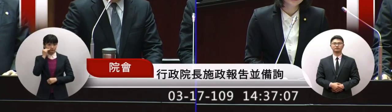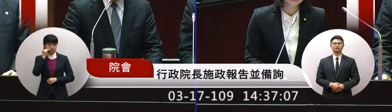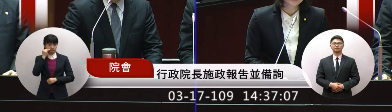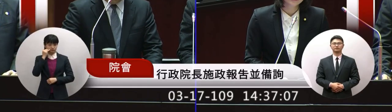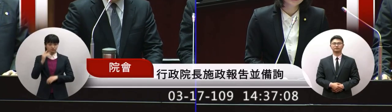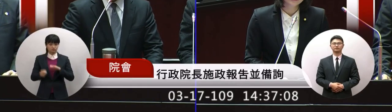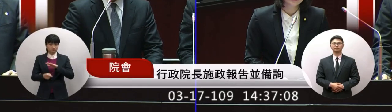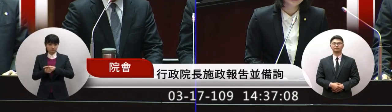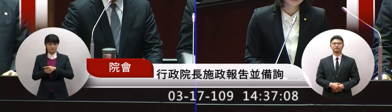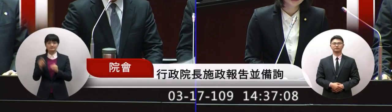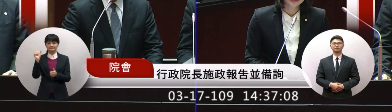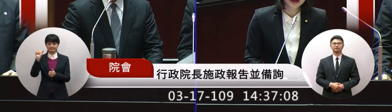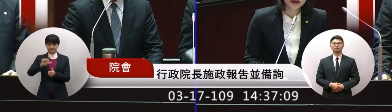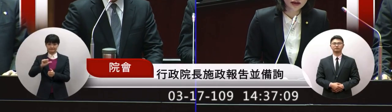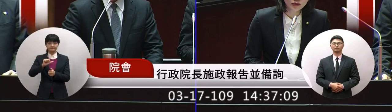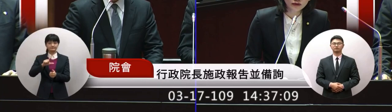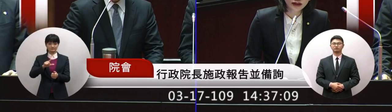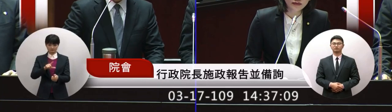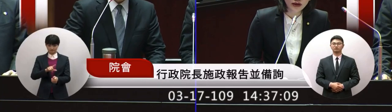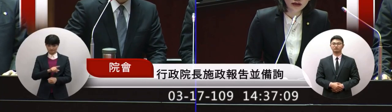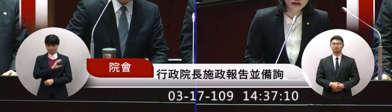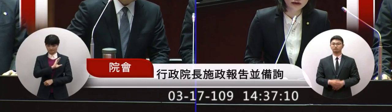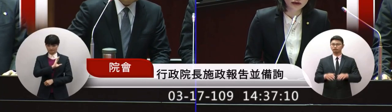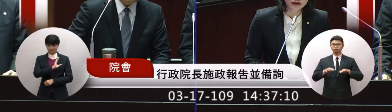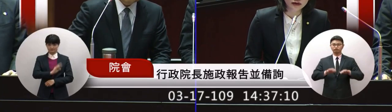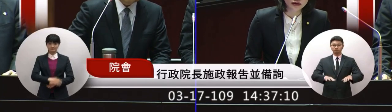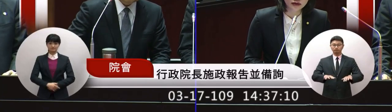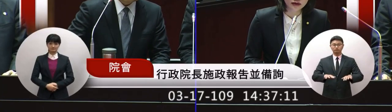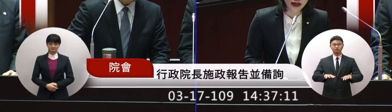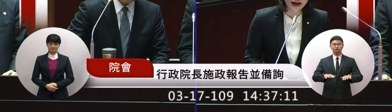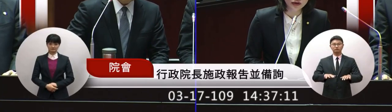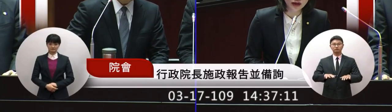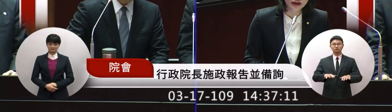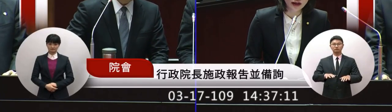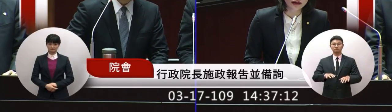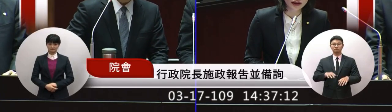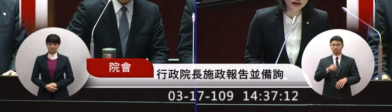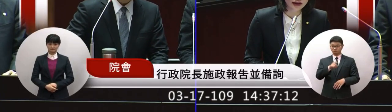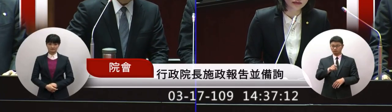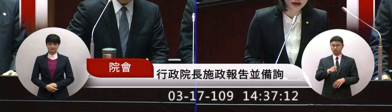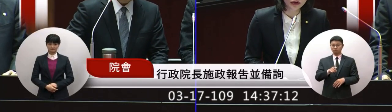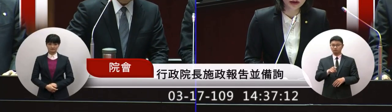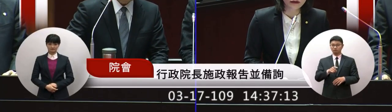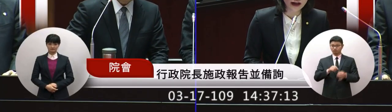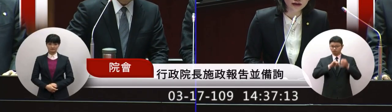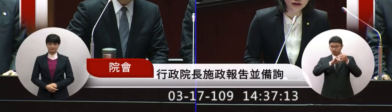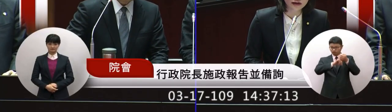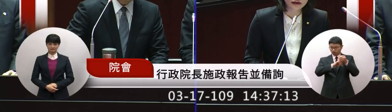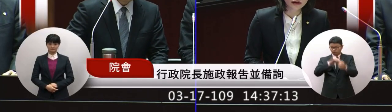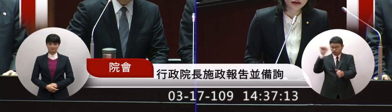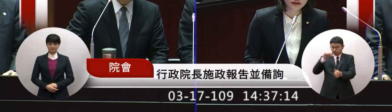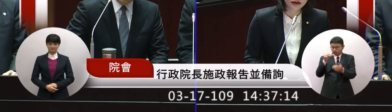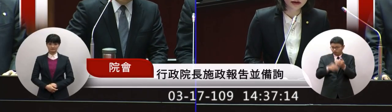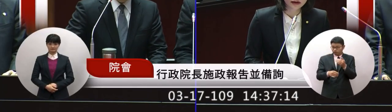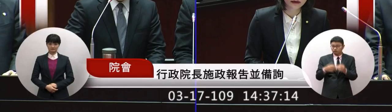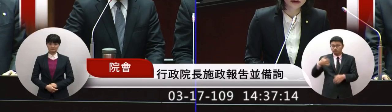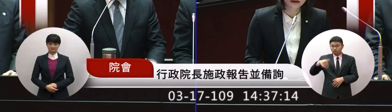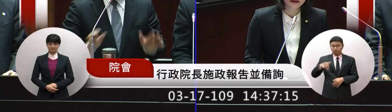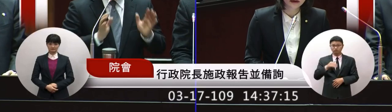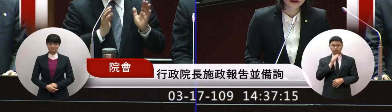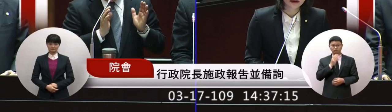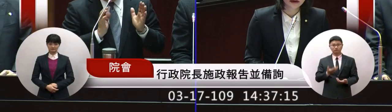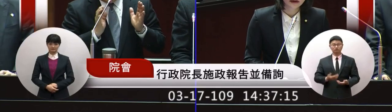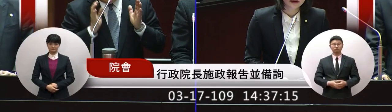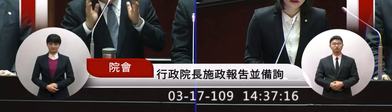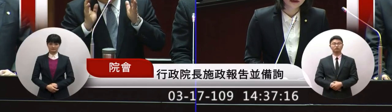依法处置。 所以你目前没有打算要订定明确的法则是不是？